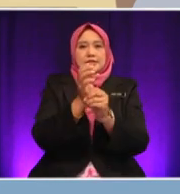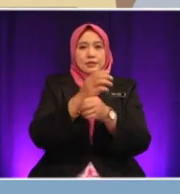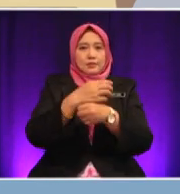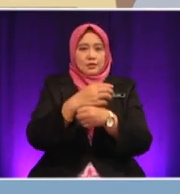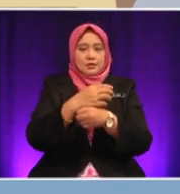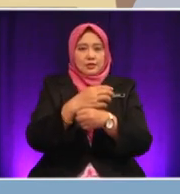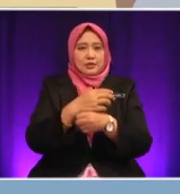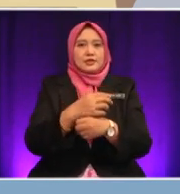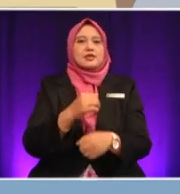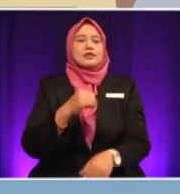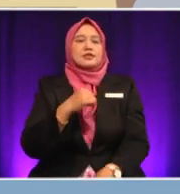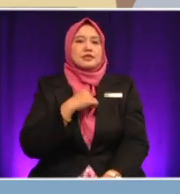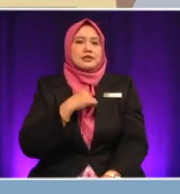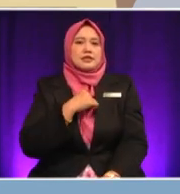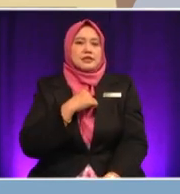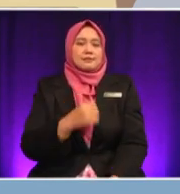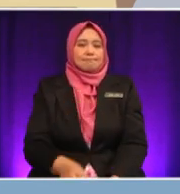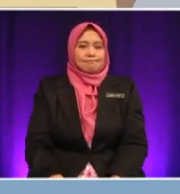sebab apa pada